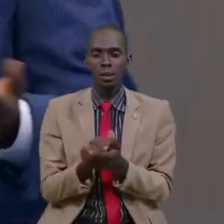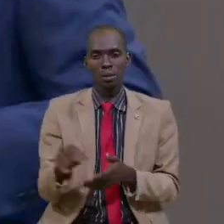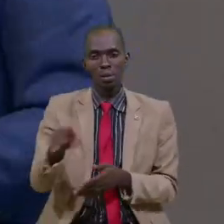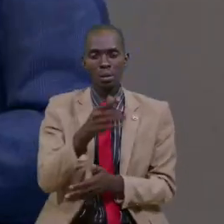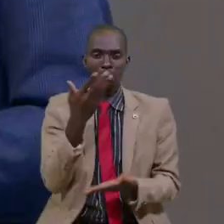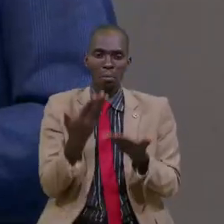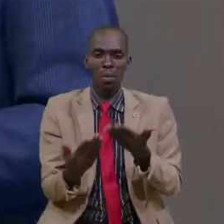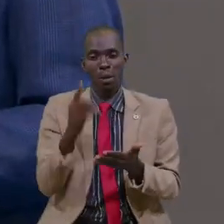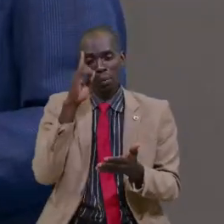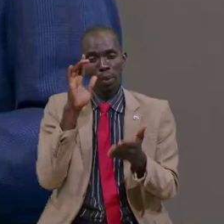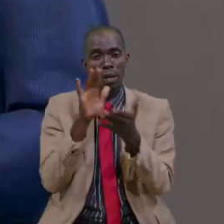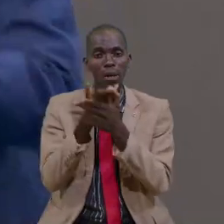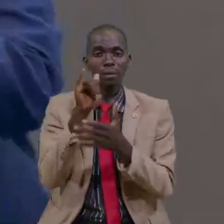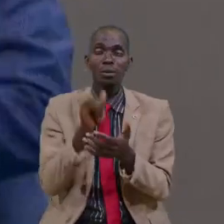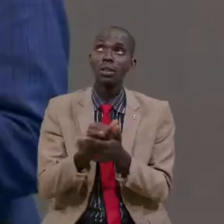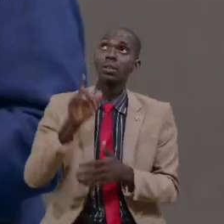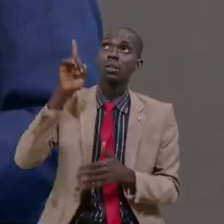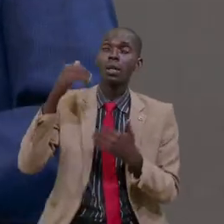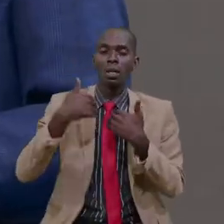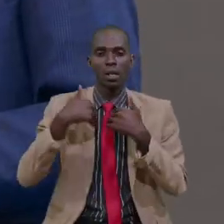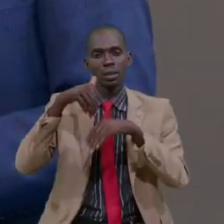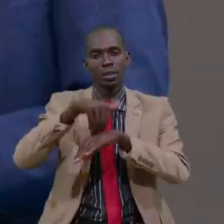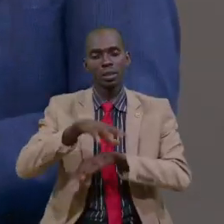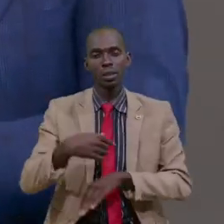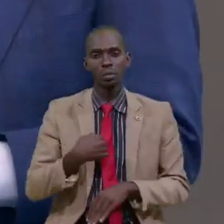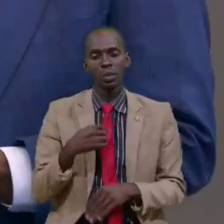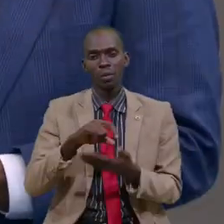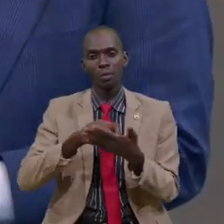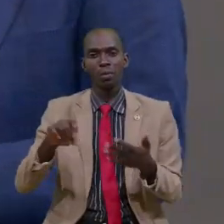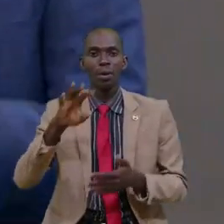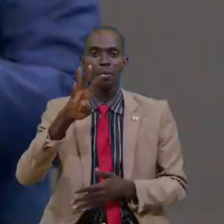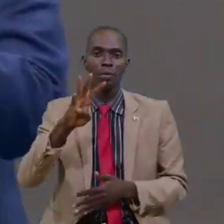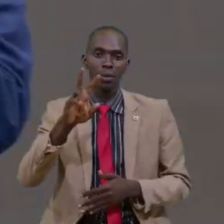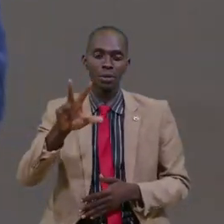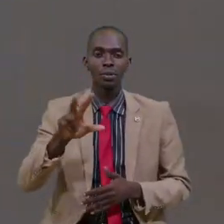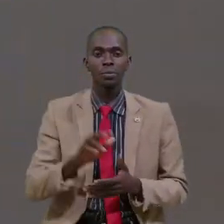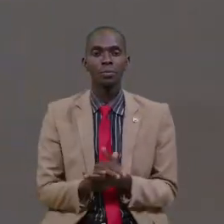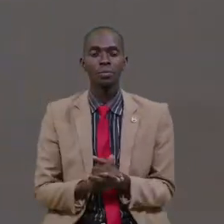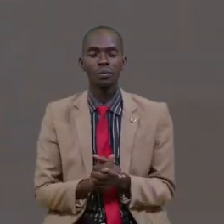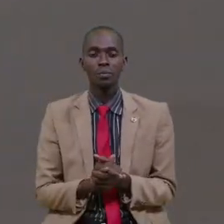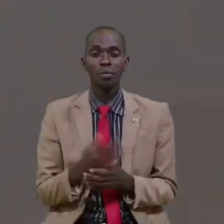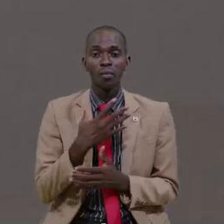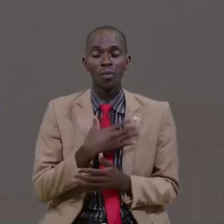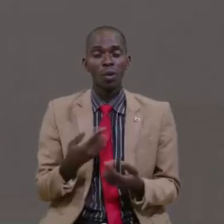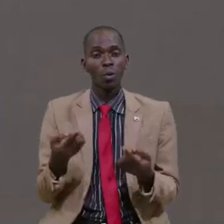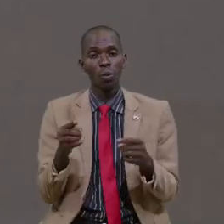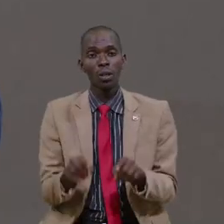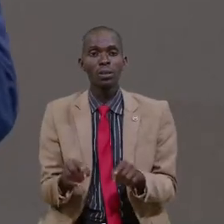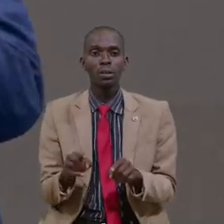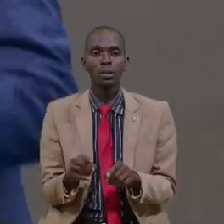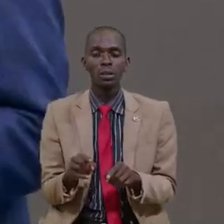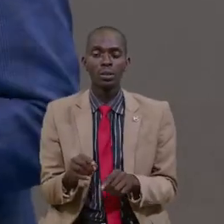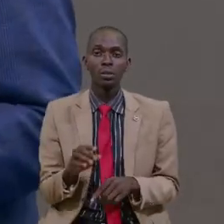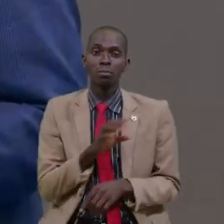Mais j'ai parlé à cause de la foule qui m'entoure, afin qu'ils croient que c'est toi qui m'as envoyé. Verset 43. Verset 43.